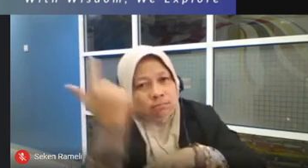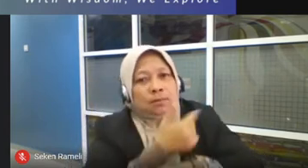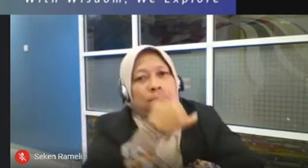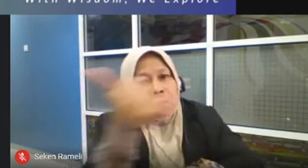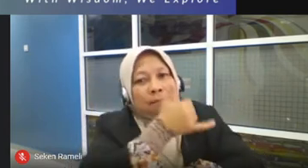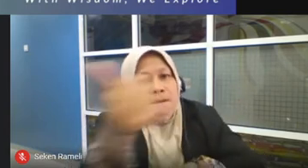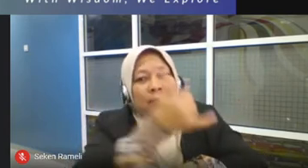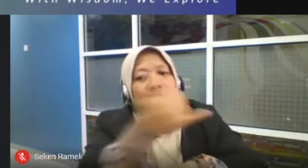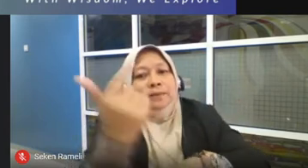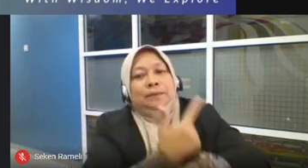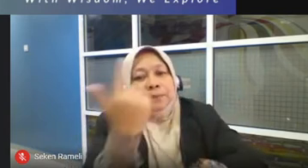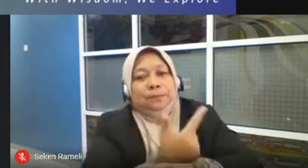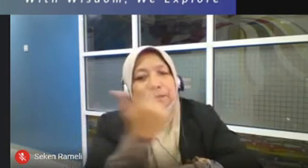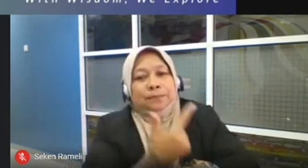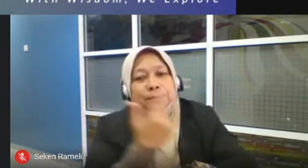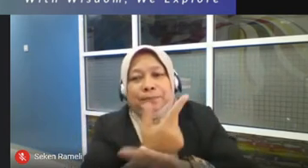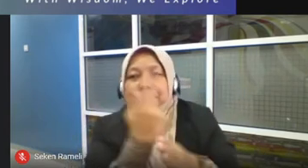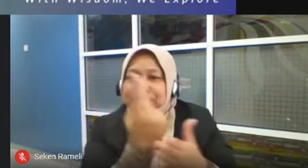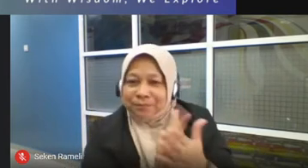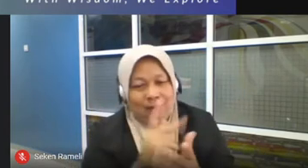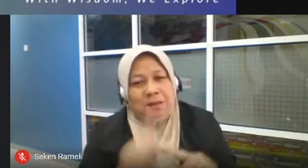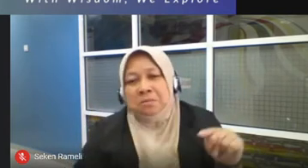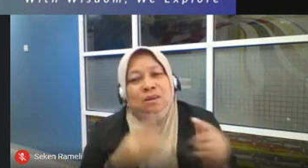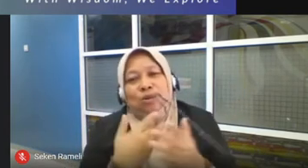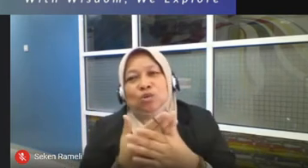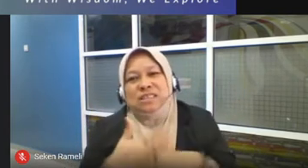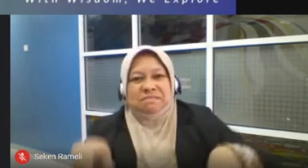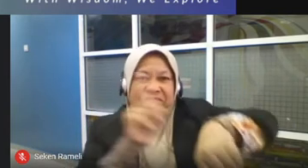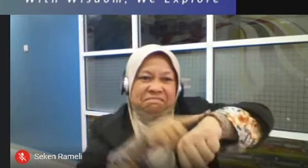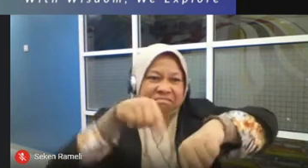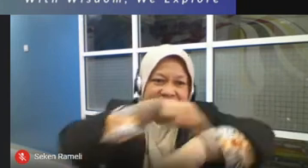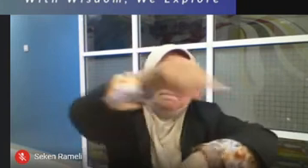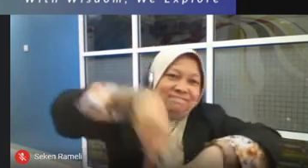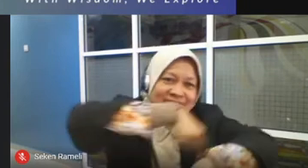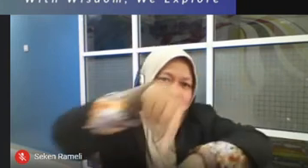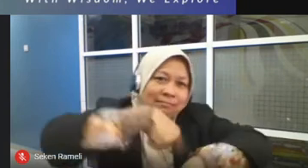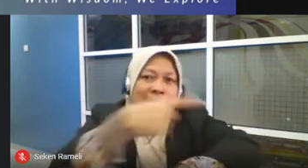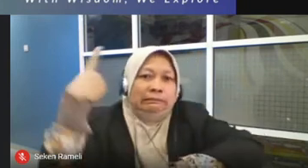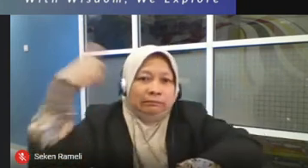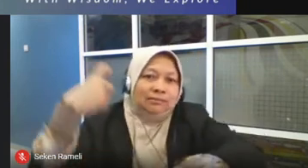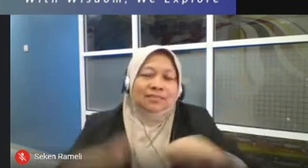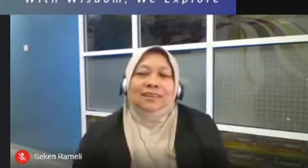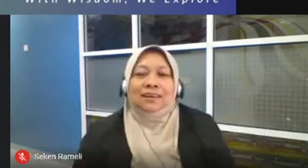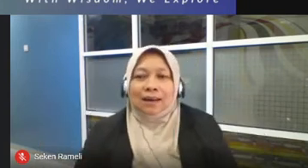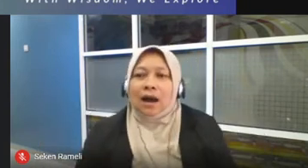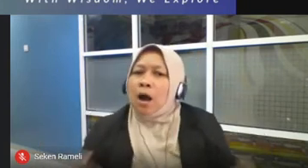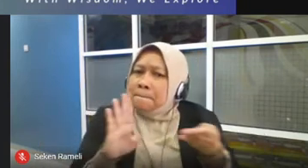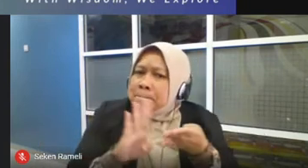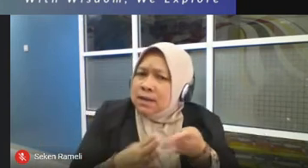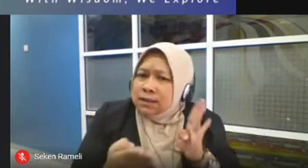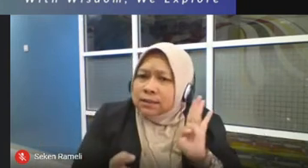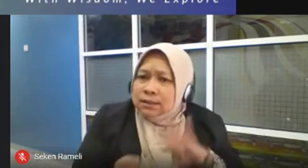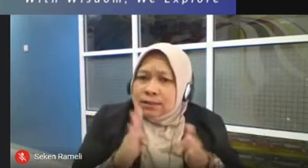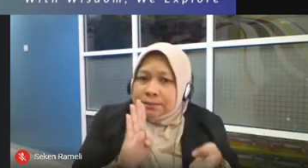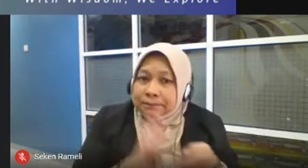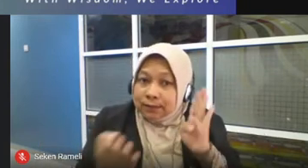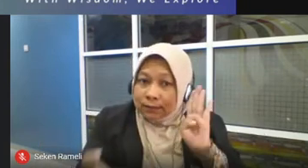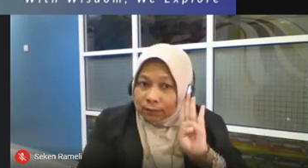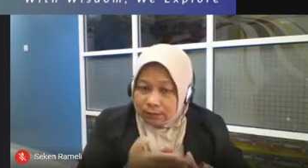pula. Okay, so tak boleh nak kongsi dalam ni, takut nanti habis masa. Okay, bentuk nada suara, ini bentuk